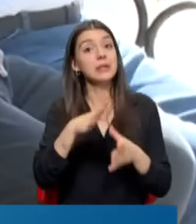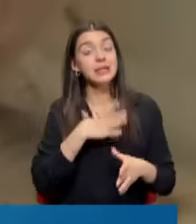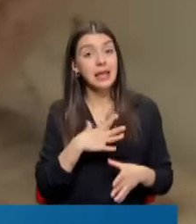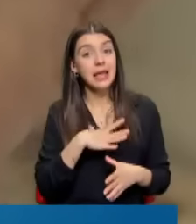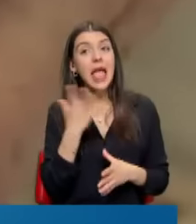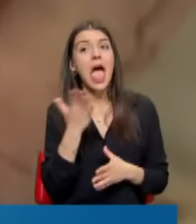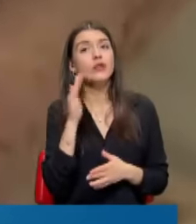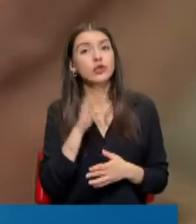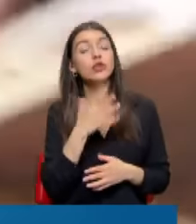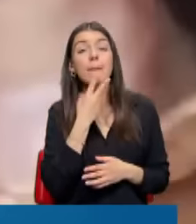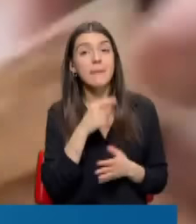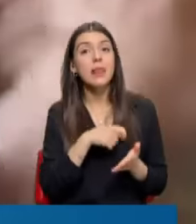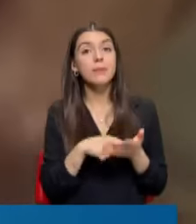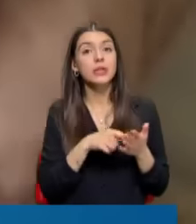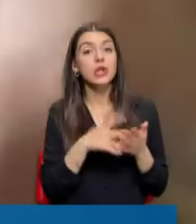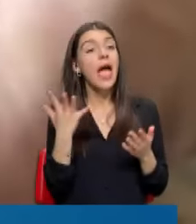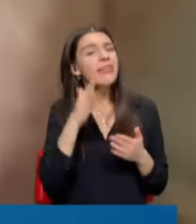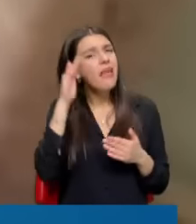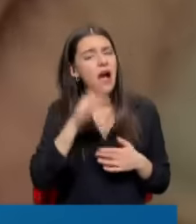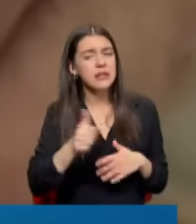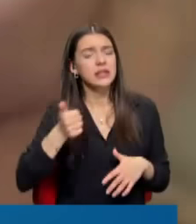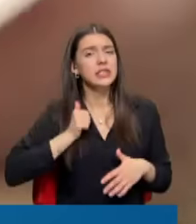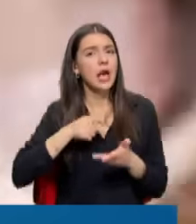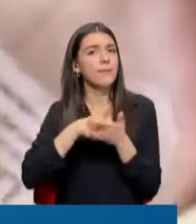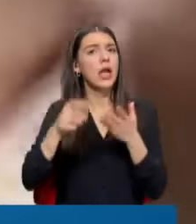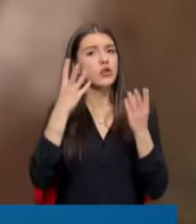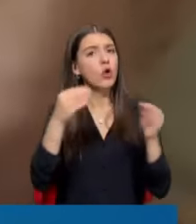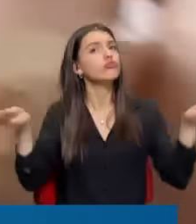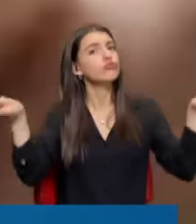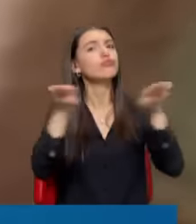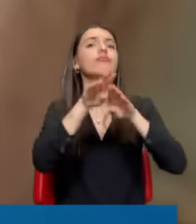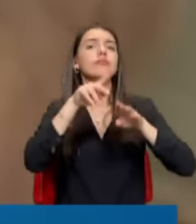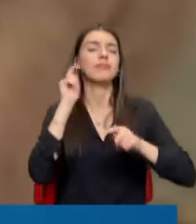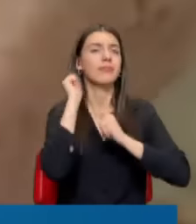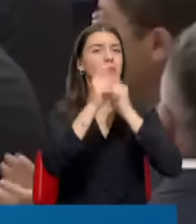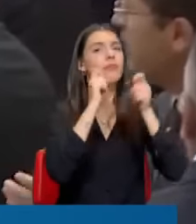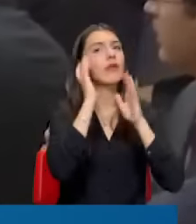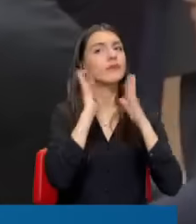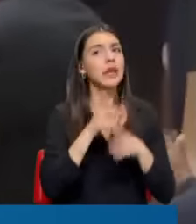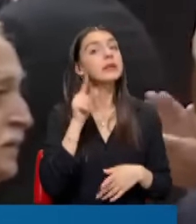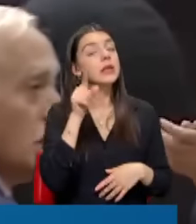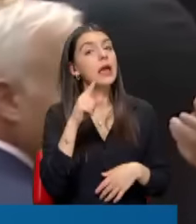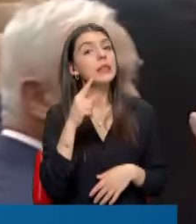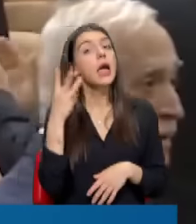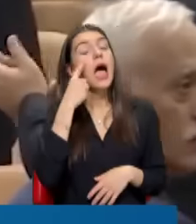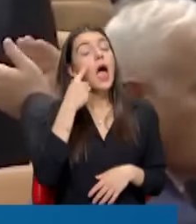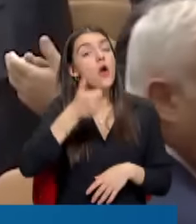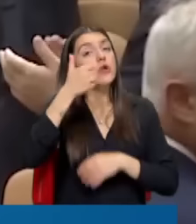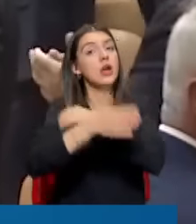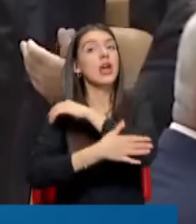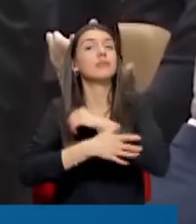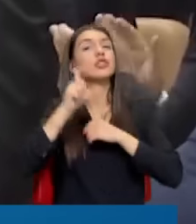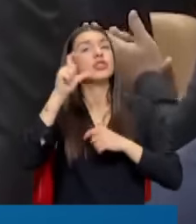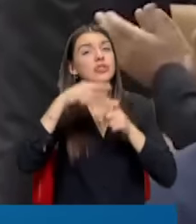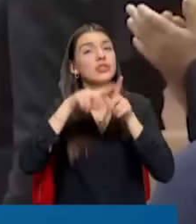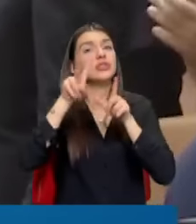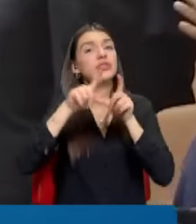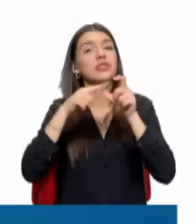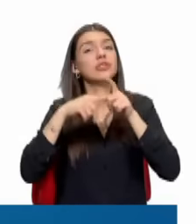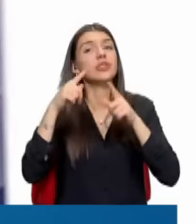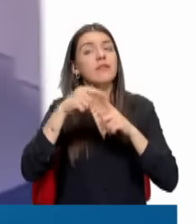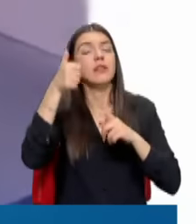düşük emekli maaşı en az asgari ücret seviyesine çıkarılsın talepleri yükselirken Cumhurbaşkanı Yardımcısı Cevdet Yılmaz 6 ayda